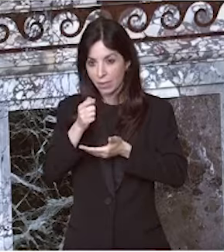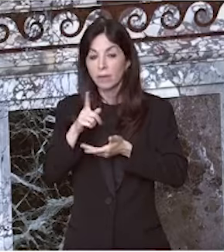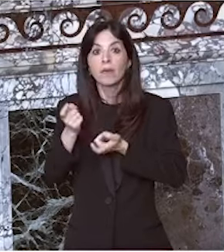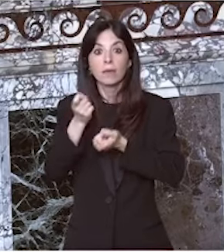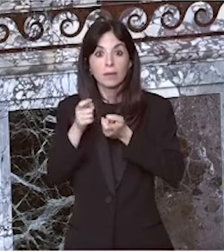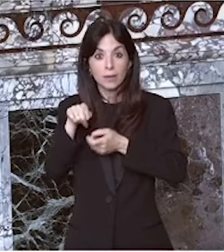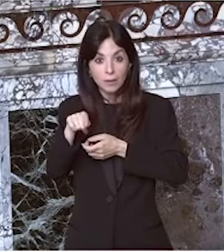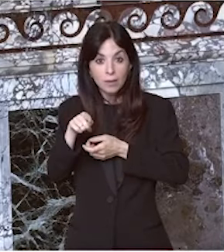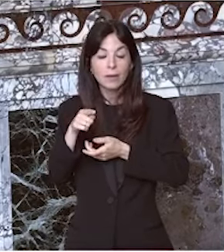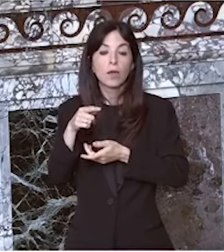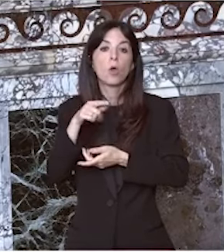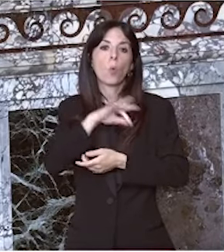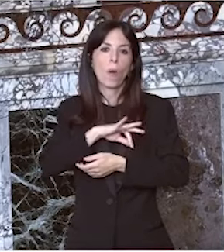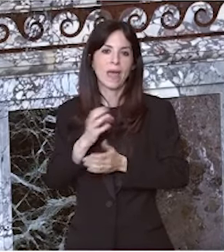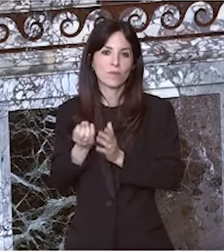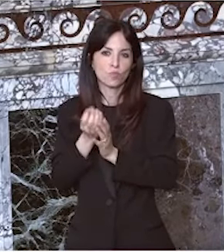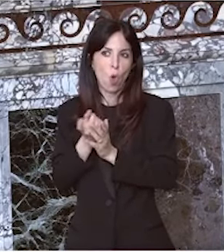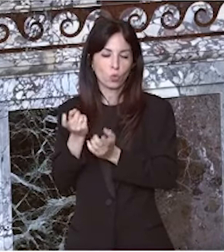produttività.